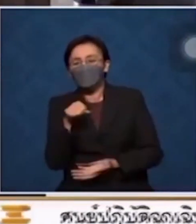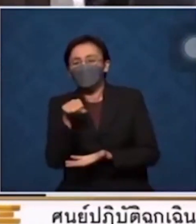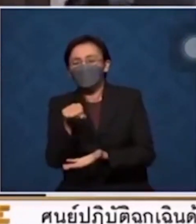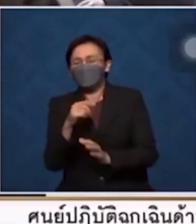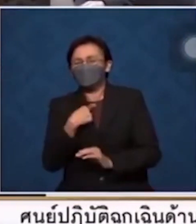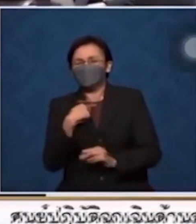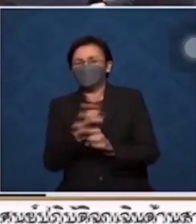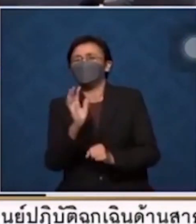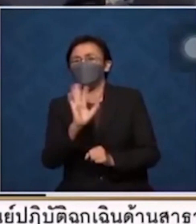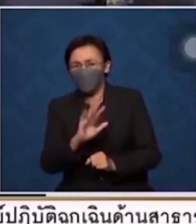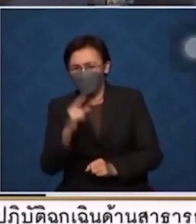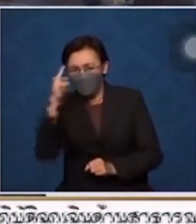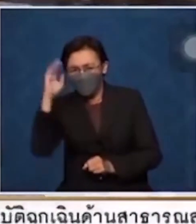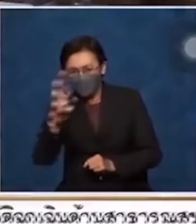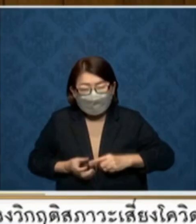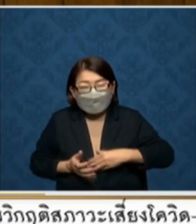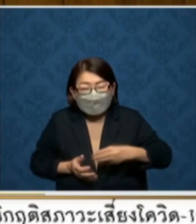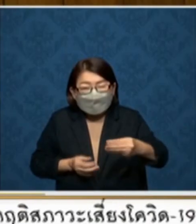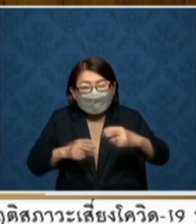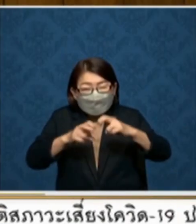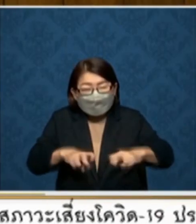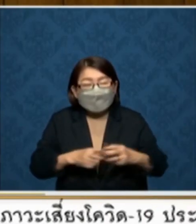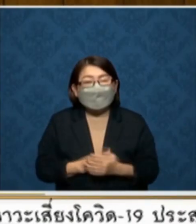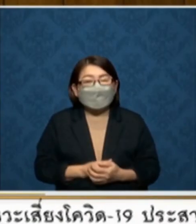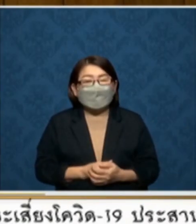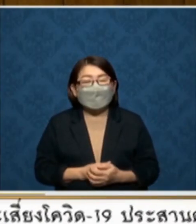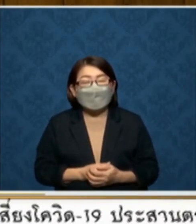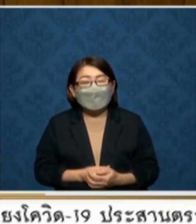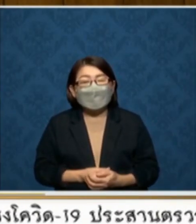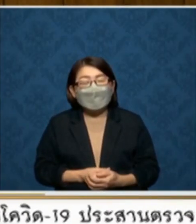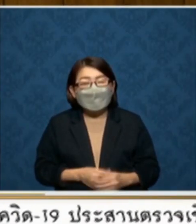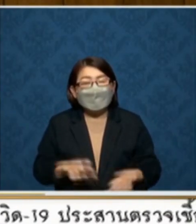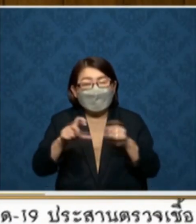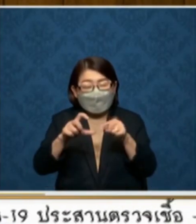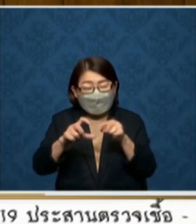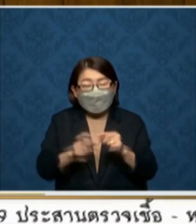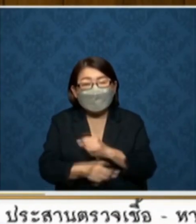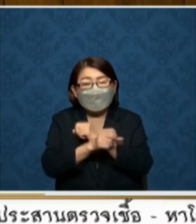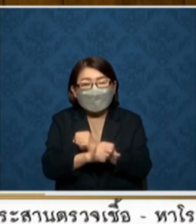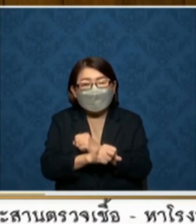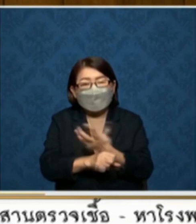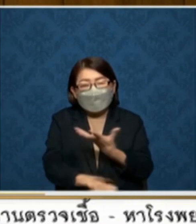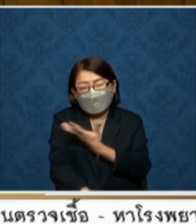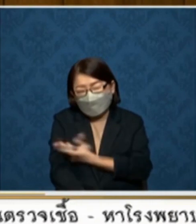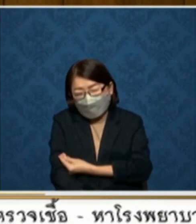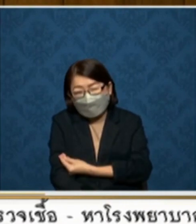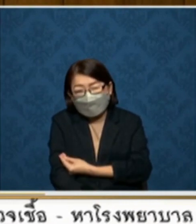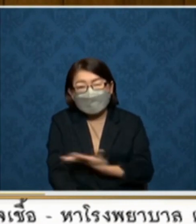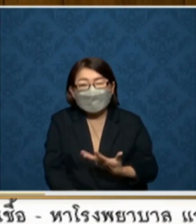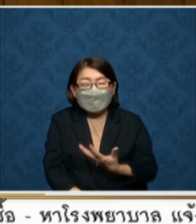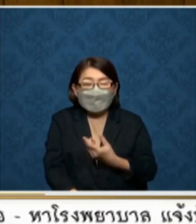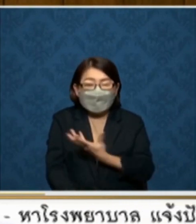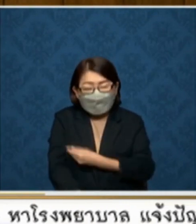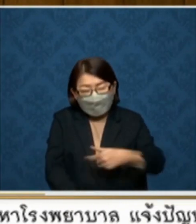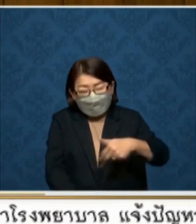งก็ไปต่อสู้กันในชั้นศาลไปแจ้งความดำเนินเป็นคดีกันไปเรียบร้อยและท่านก็ยืนยันนะคะว่าการจัดซื้อจัดจ้างไม่มีการล็อกสเปค